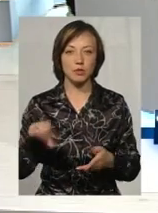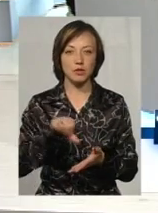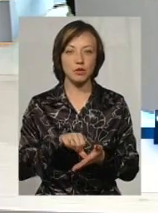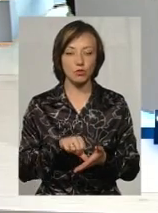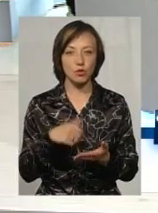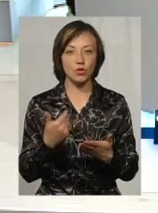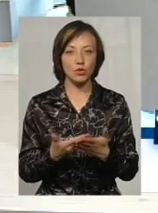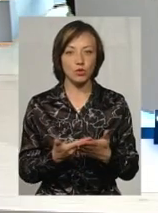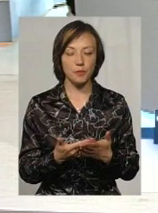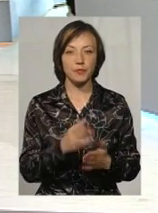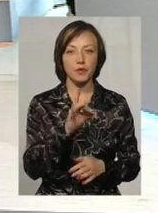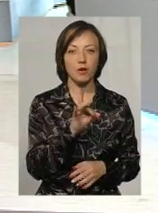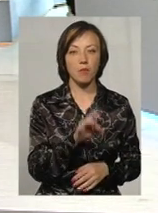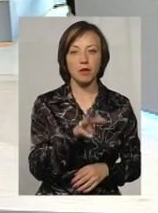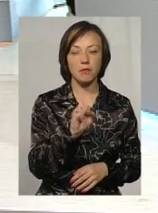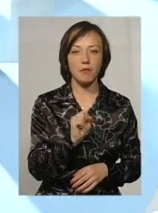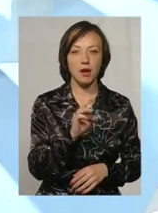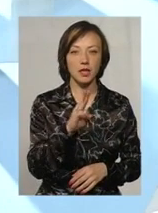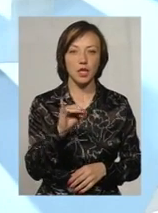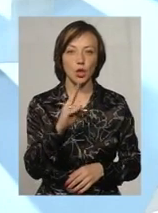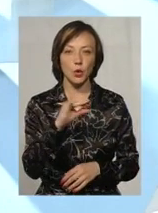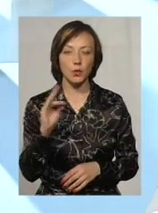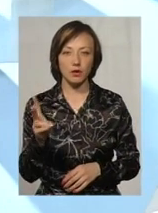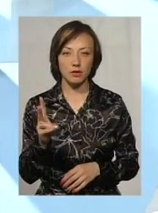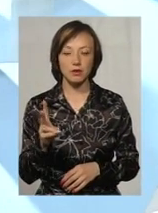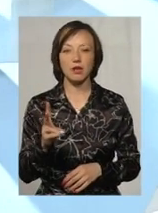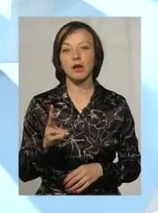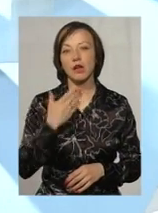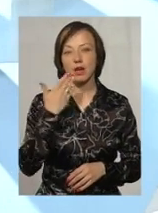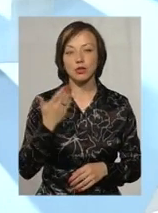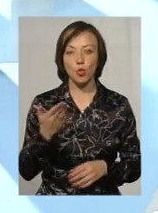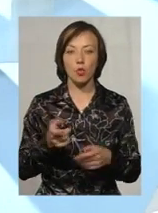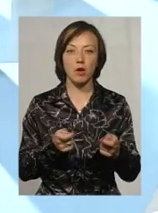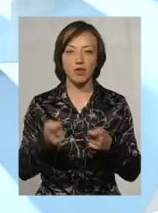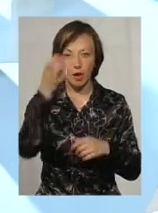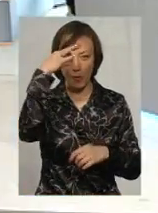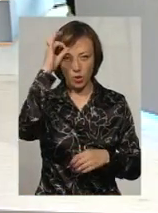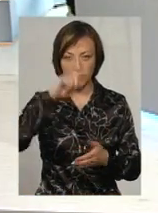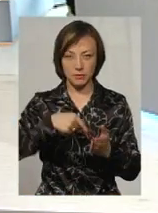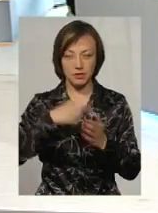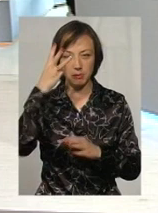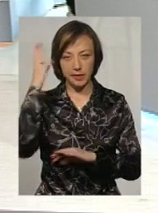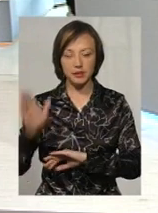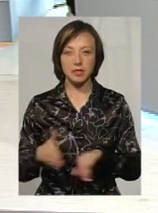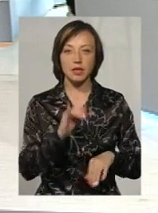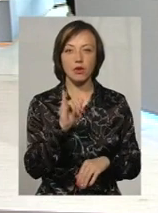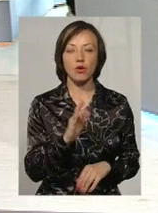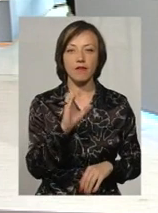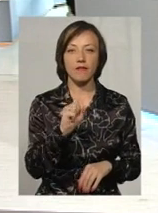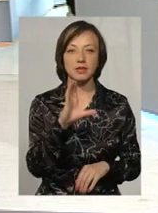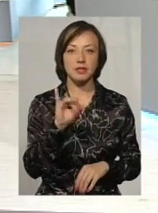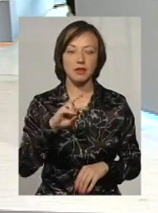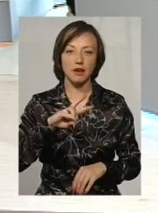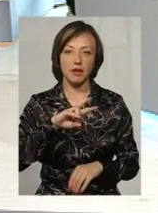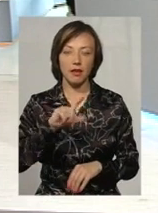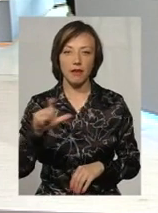Отож, пан Роман Мартинюк, речник управління патрульної поліції у місті Хмельницькому. Доброго дня. Та Ігор Васильєв, інспектор 4-ї